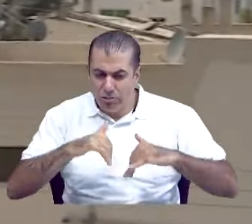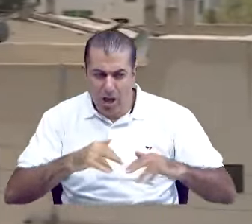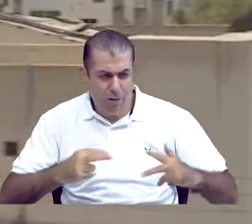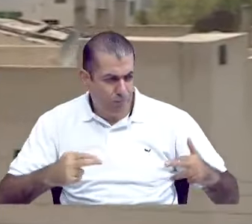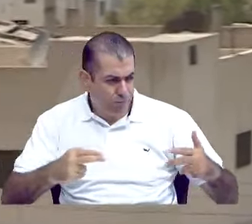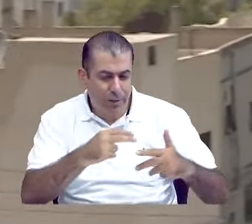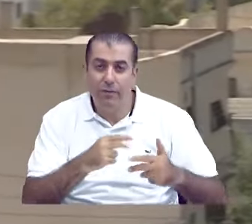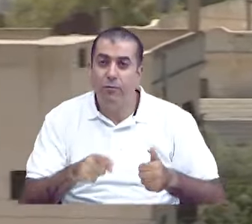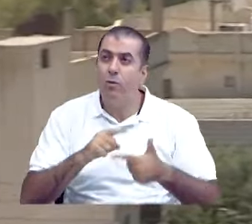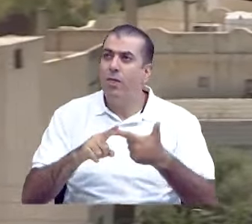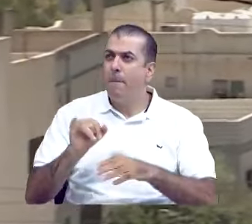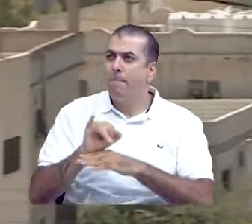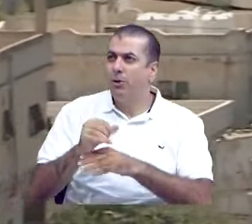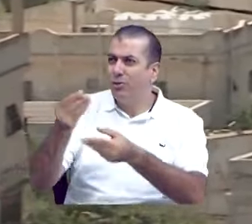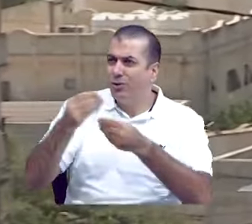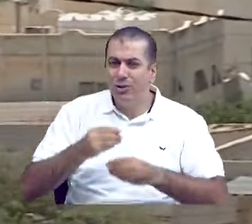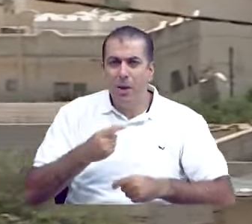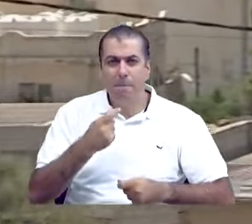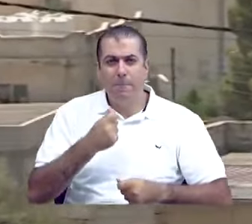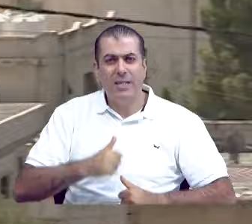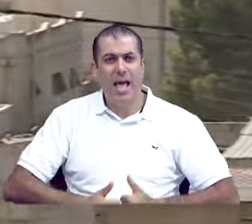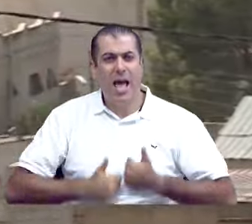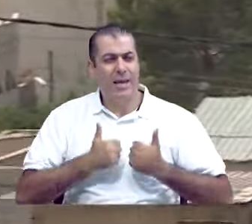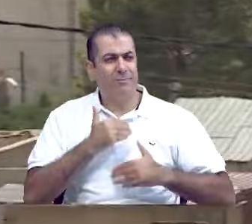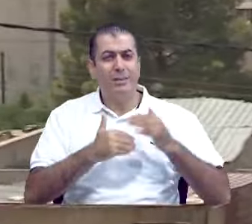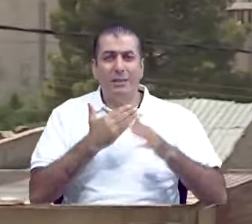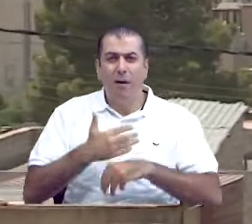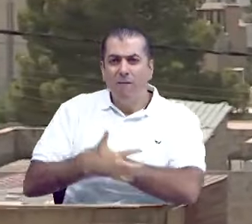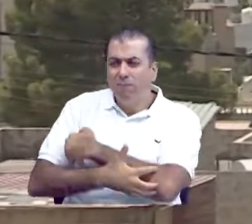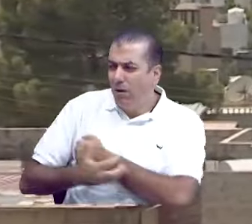وجلب مشاريع تنمويه تساعد في التخفيف من الفقر والبطاله